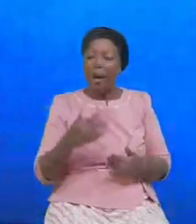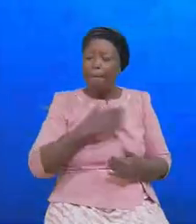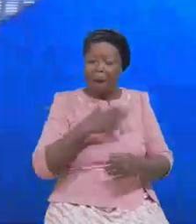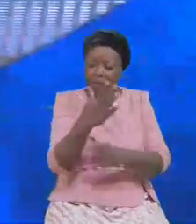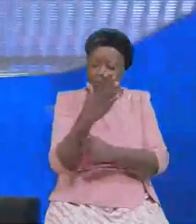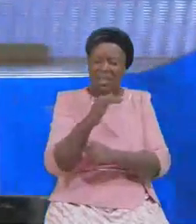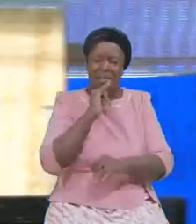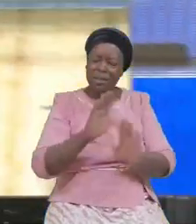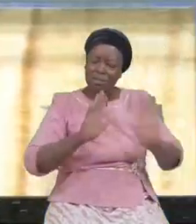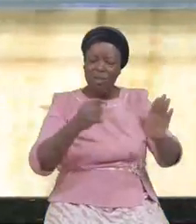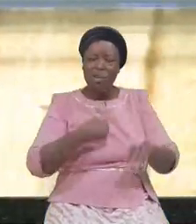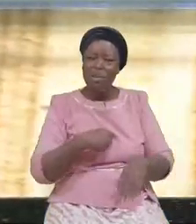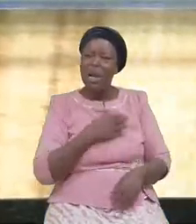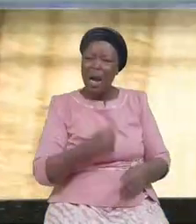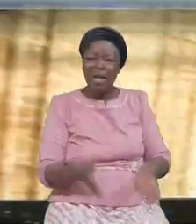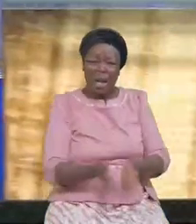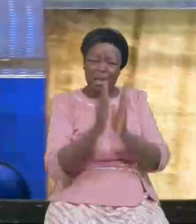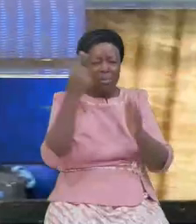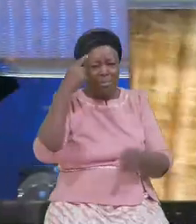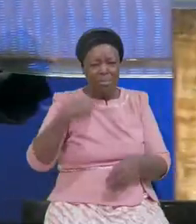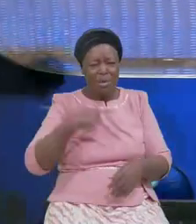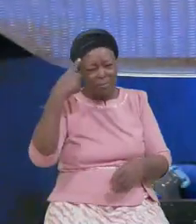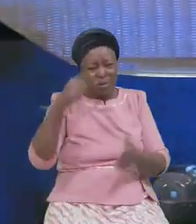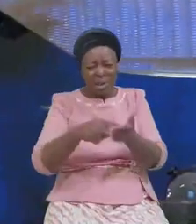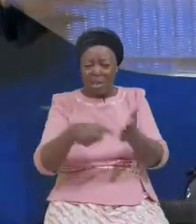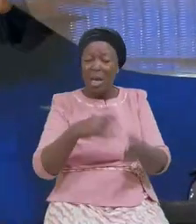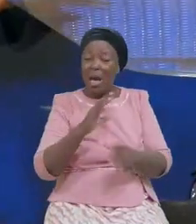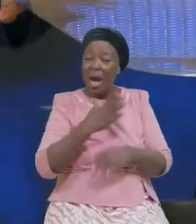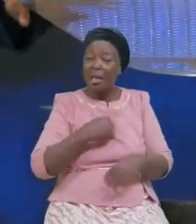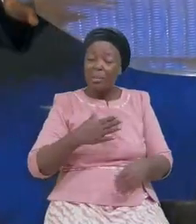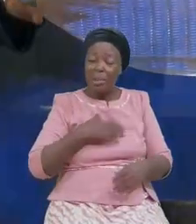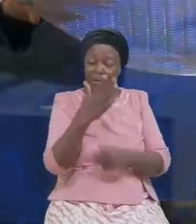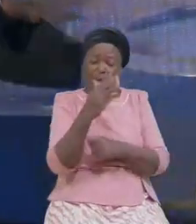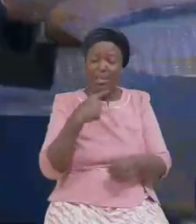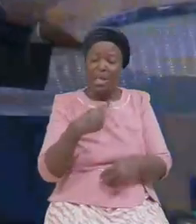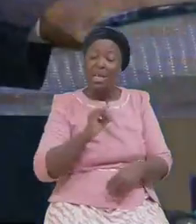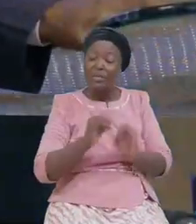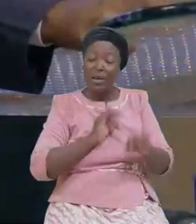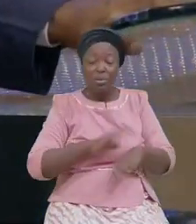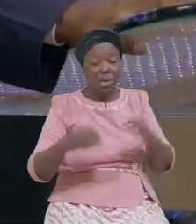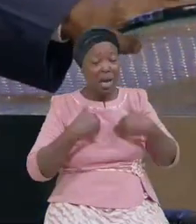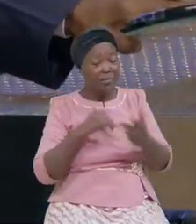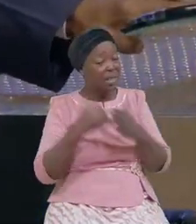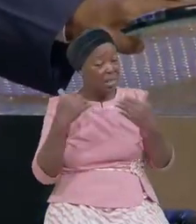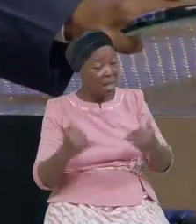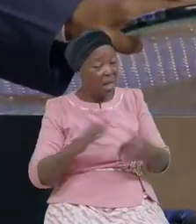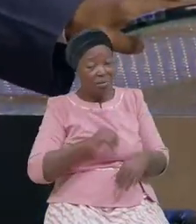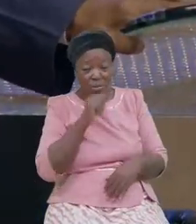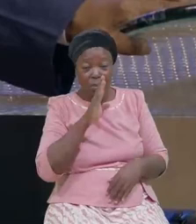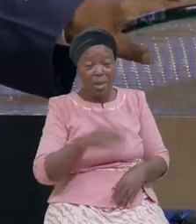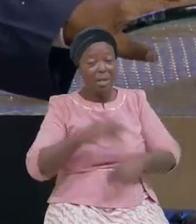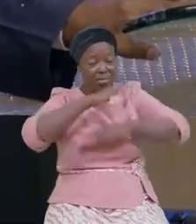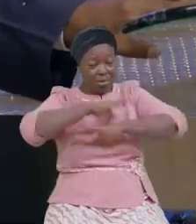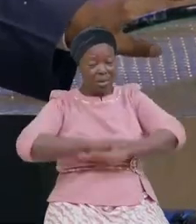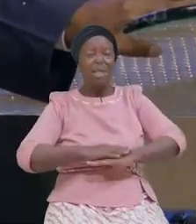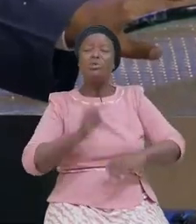pousser. Et ma chair est en train de dire que si je ne reçois pas ceci maintenant, je ne serai pas en paix. Alors